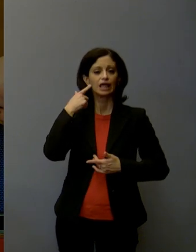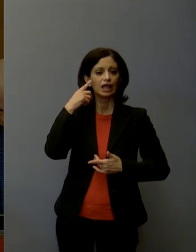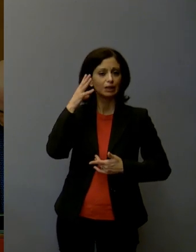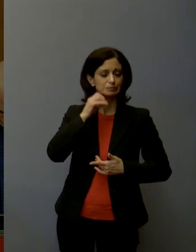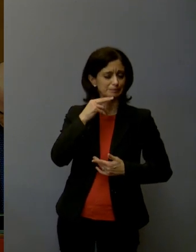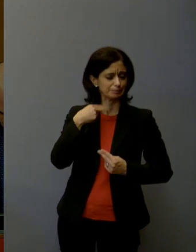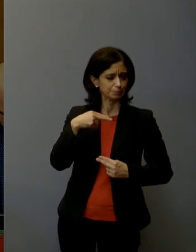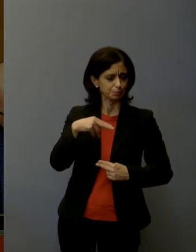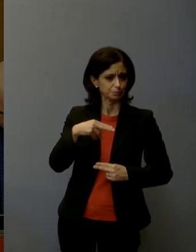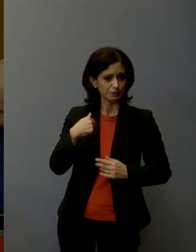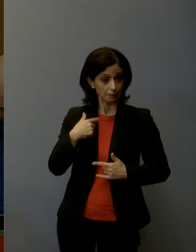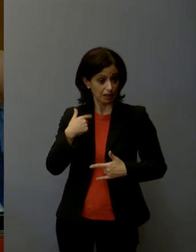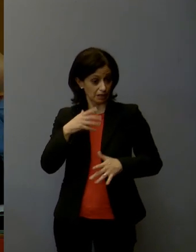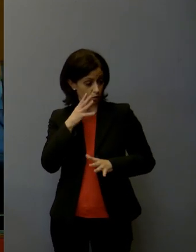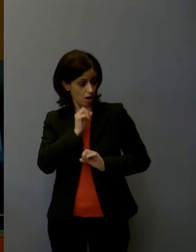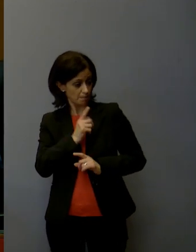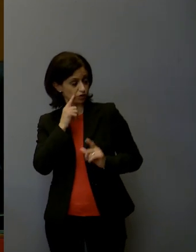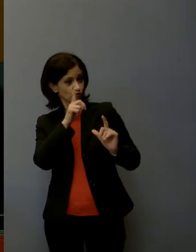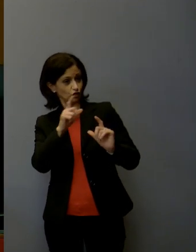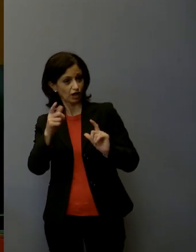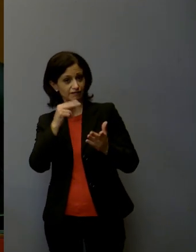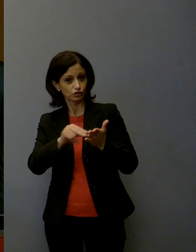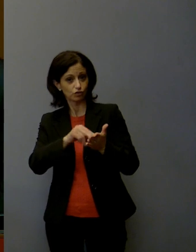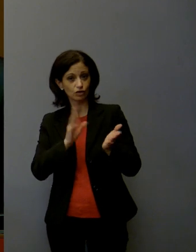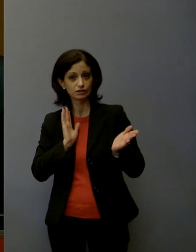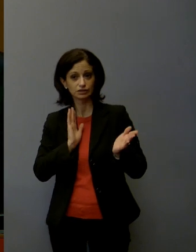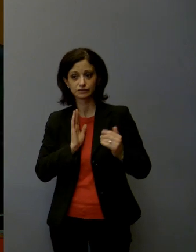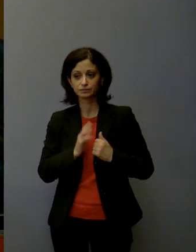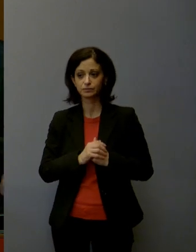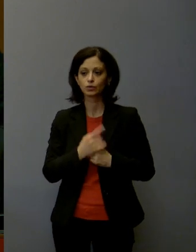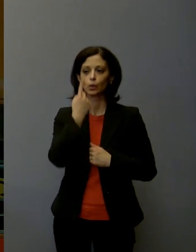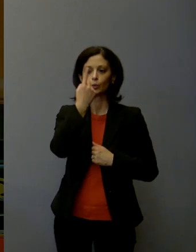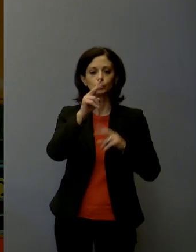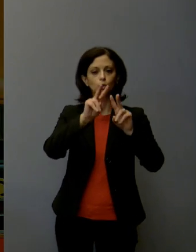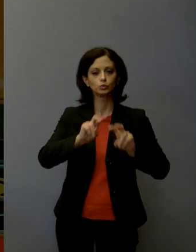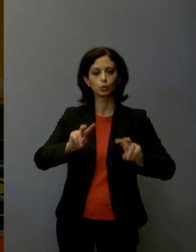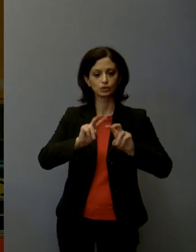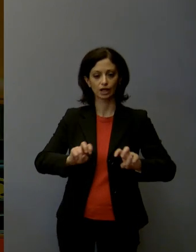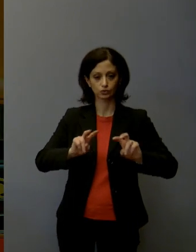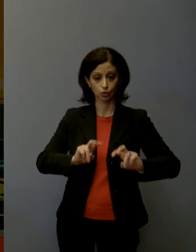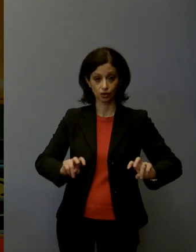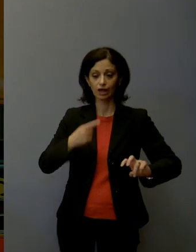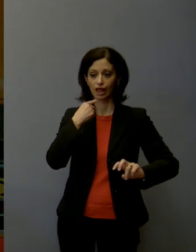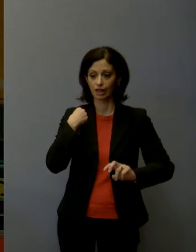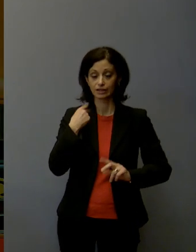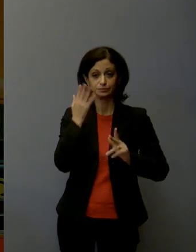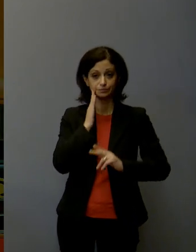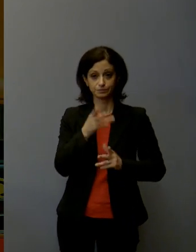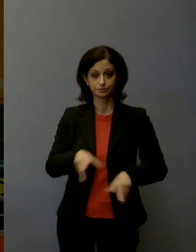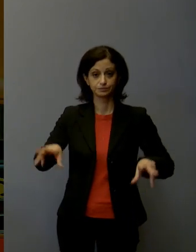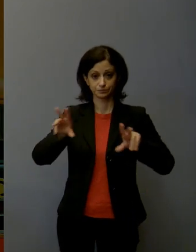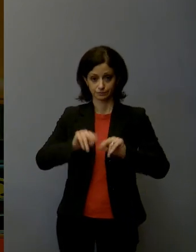alcuni e alcuni uno scrutatore ha chiesto di ripetere